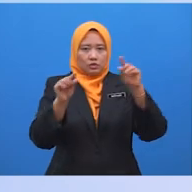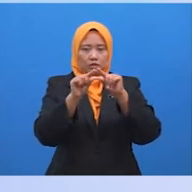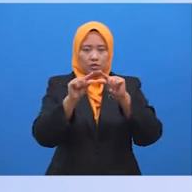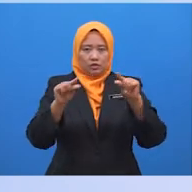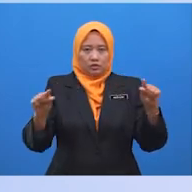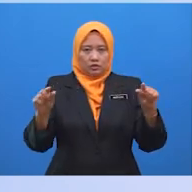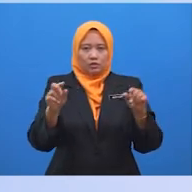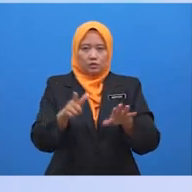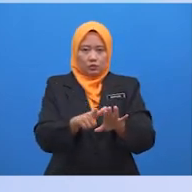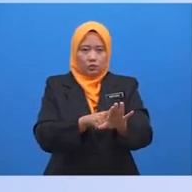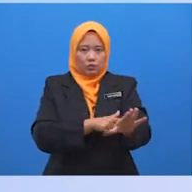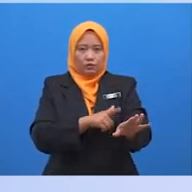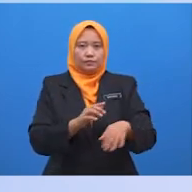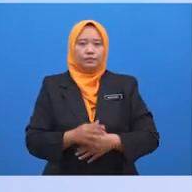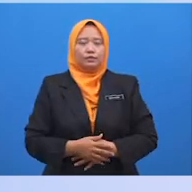lurus.